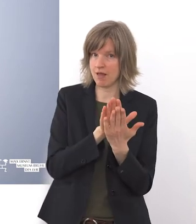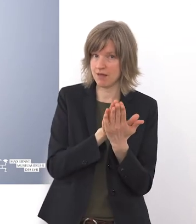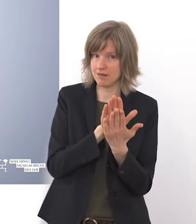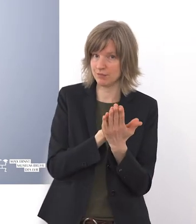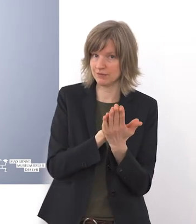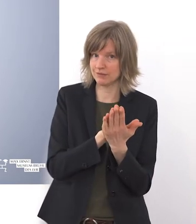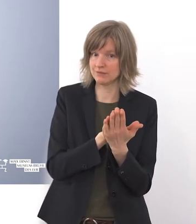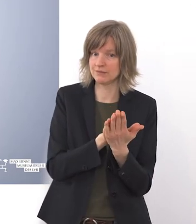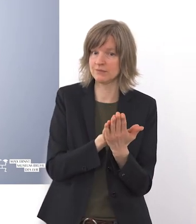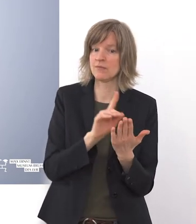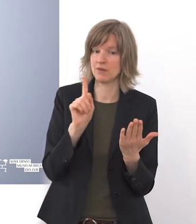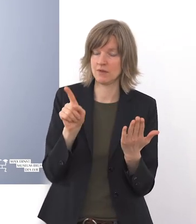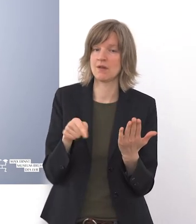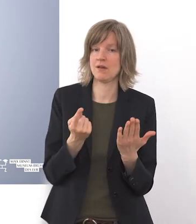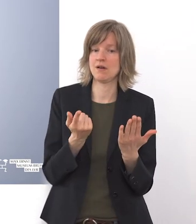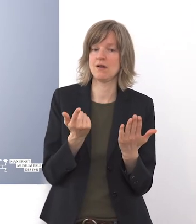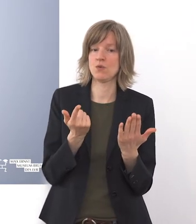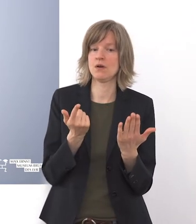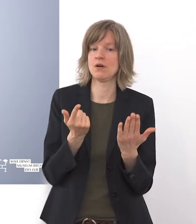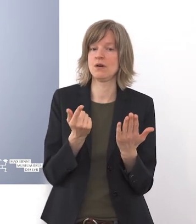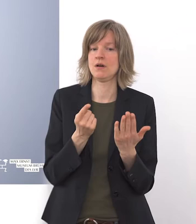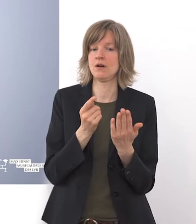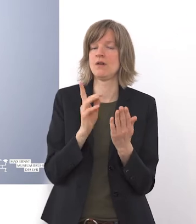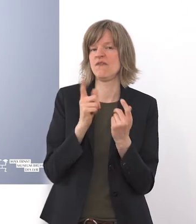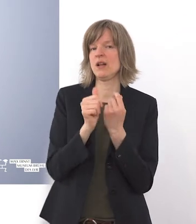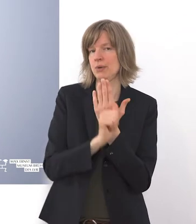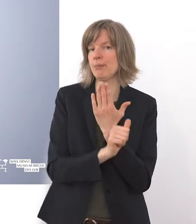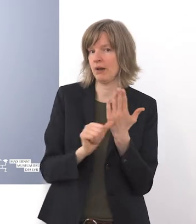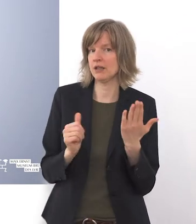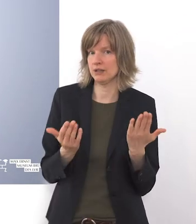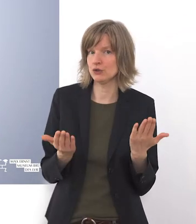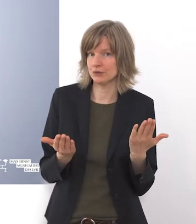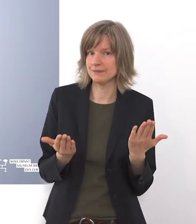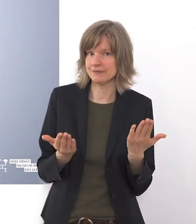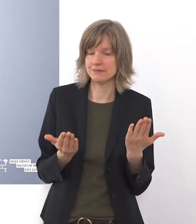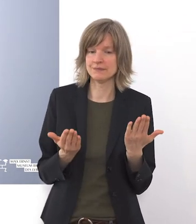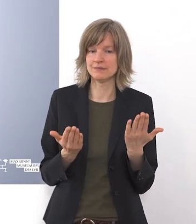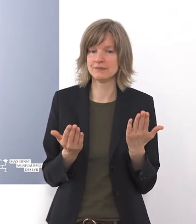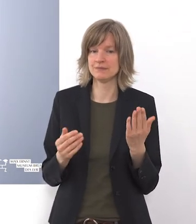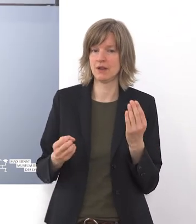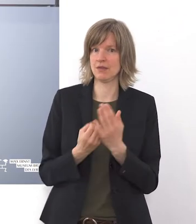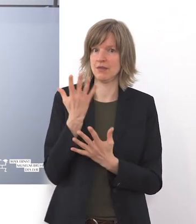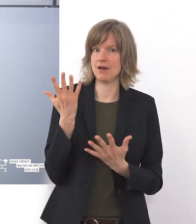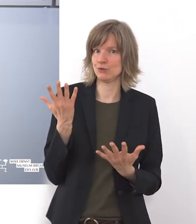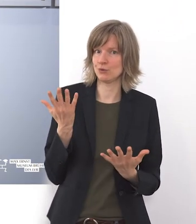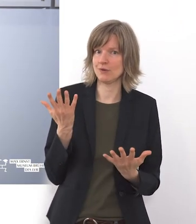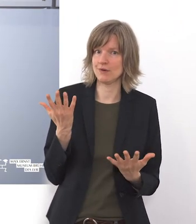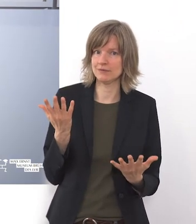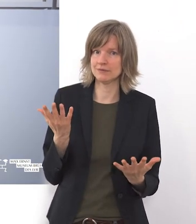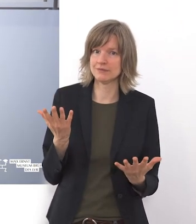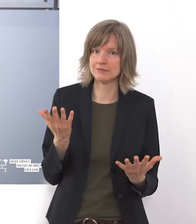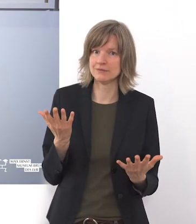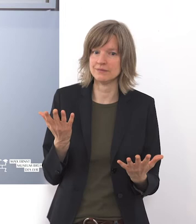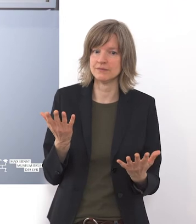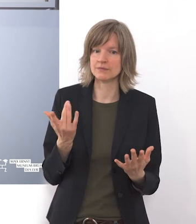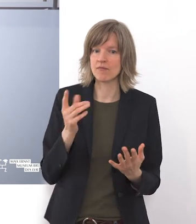orientiert sich auch an der biblischen Entstehungsgeschichte der Natur. Und Eva wird hier uns